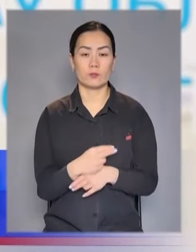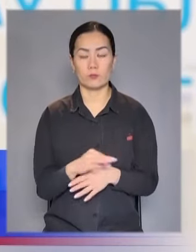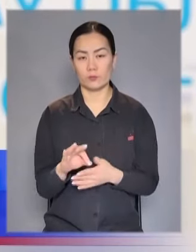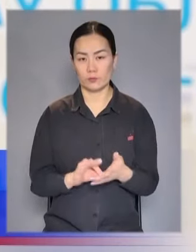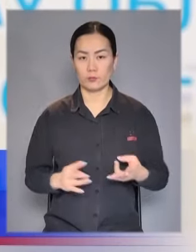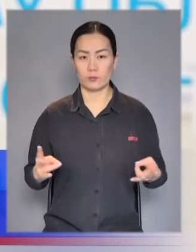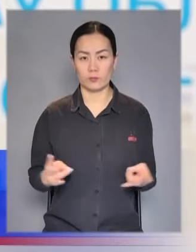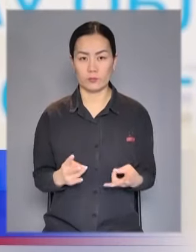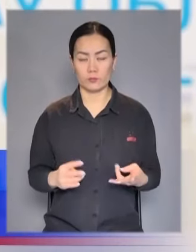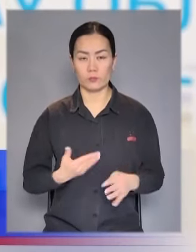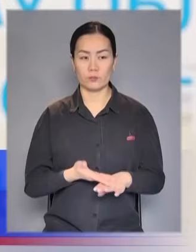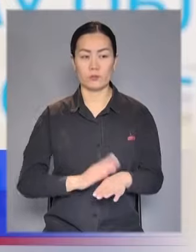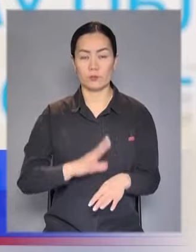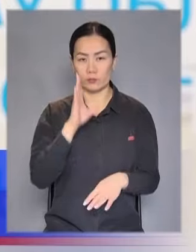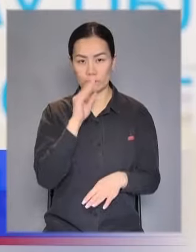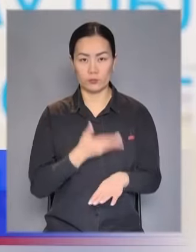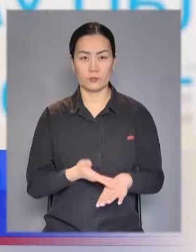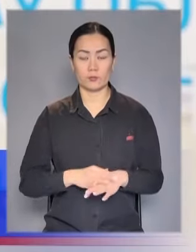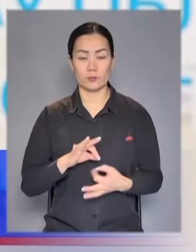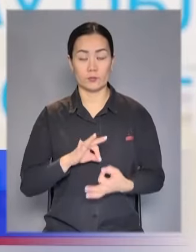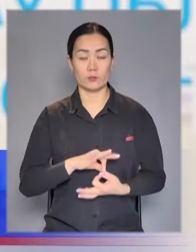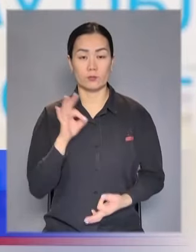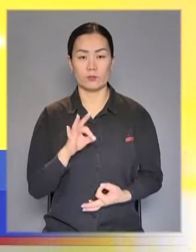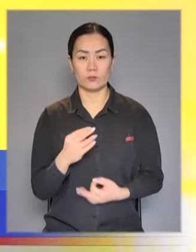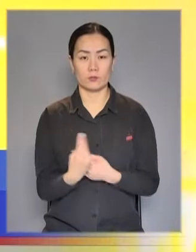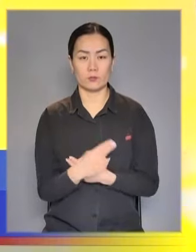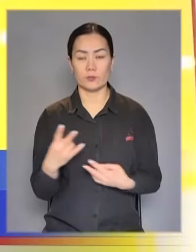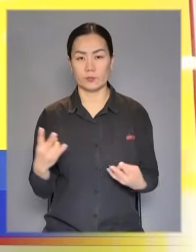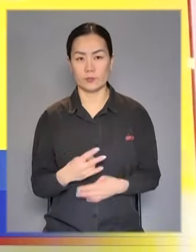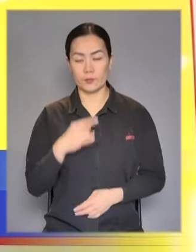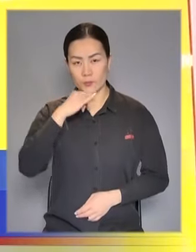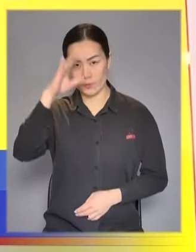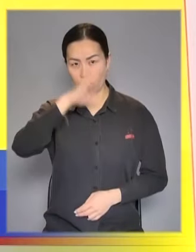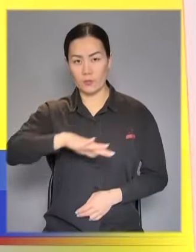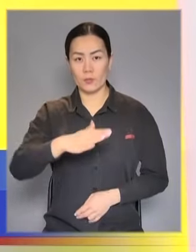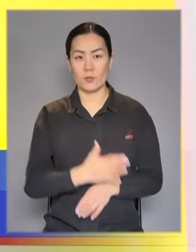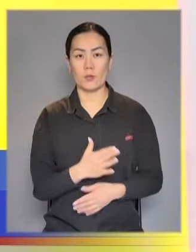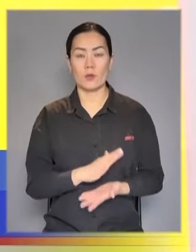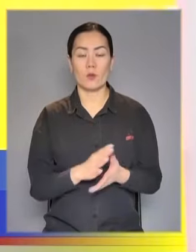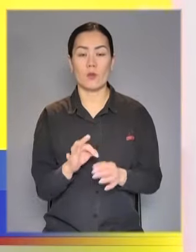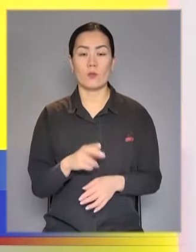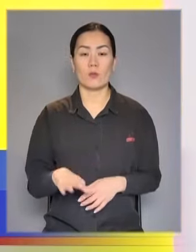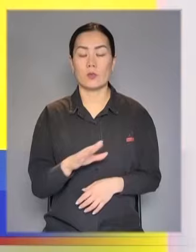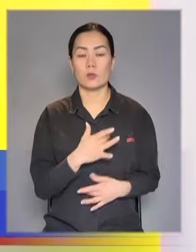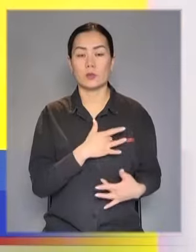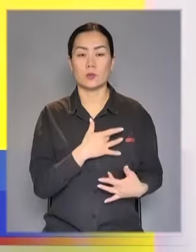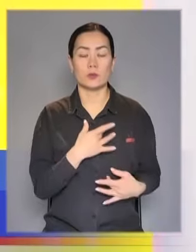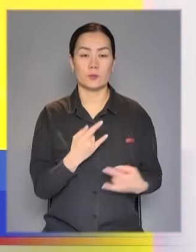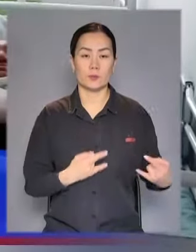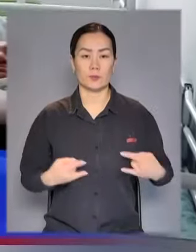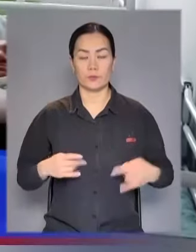медицинской помощью. Самое важное – это своевременное оказание помощи. В Казахстане существенный прогресс в области кардиологии